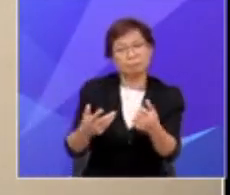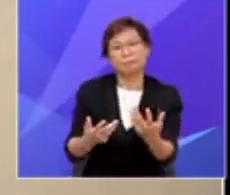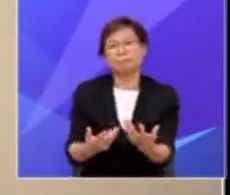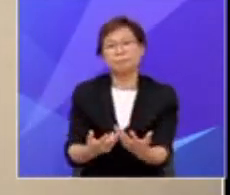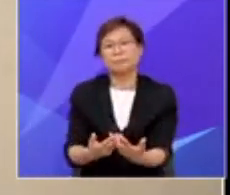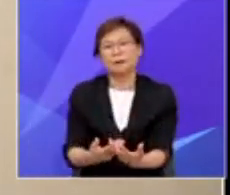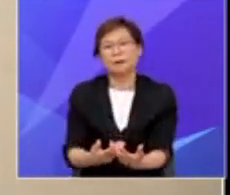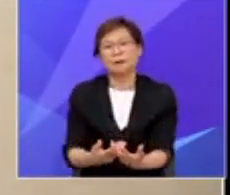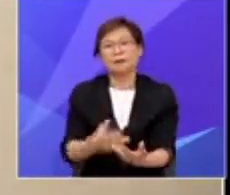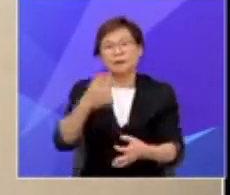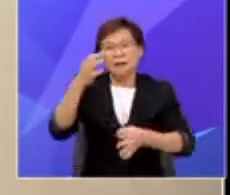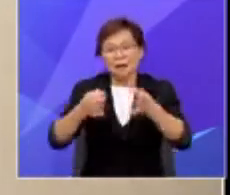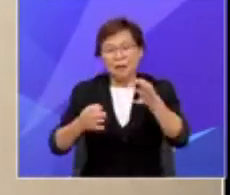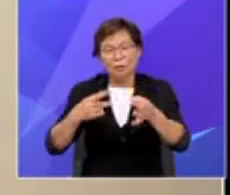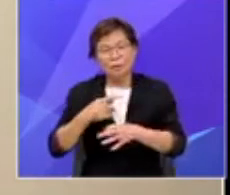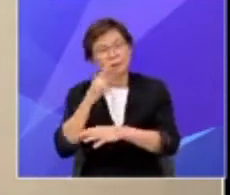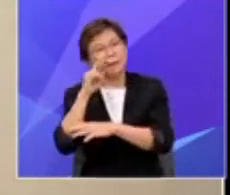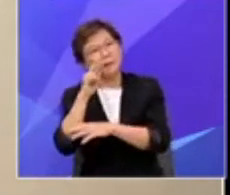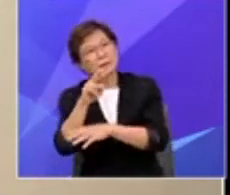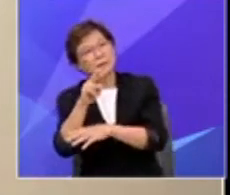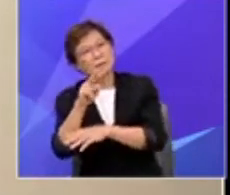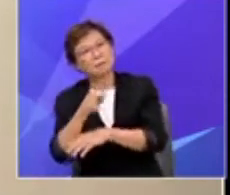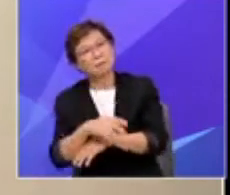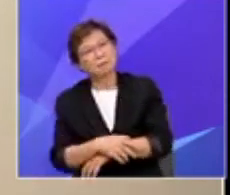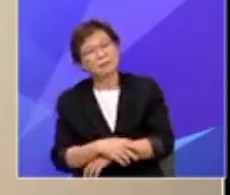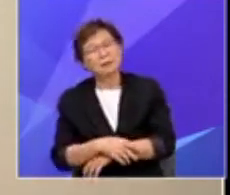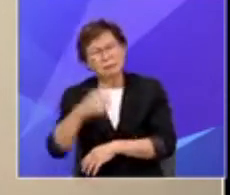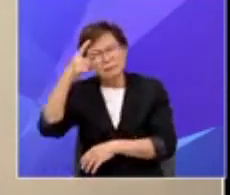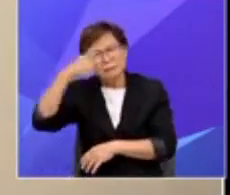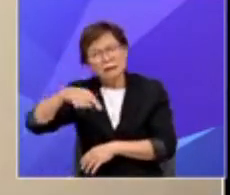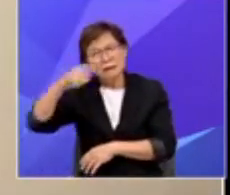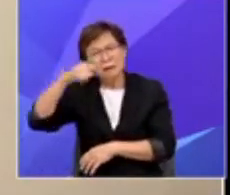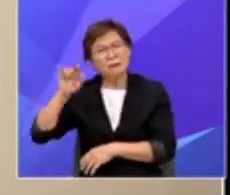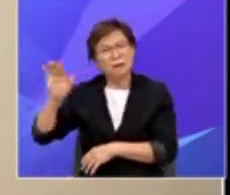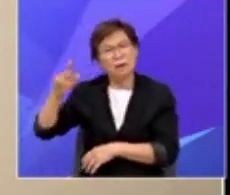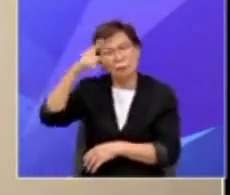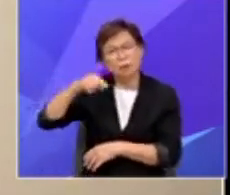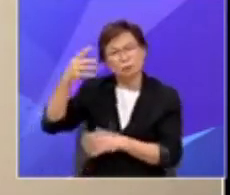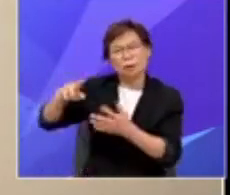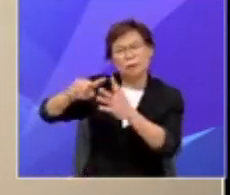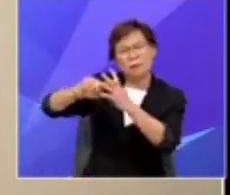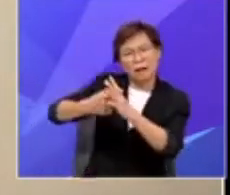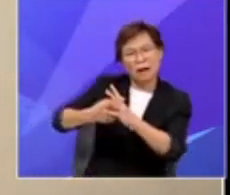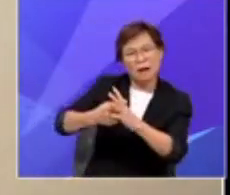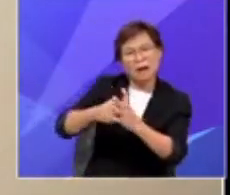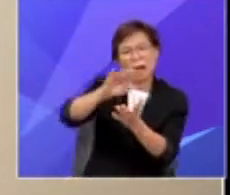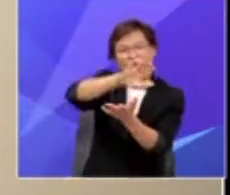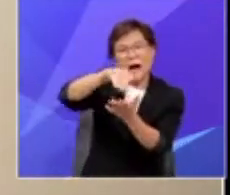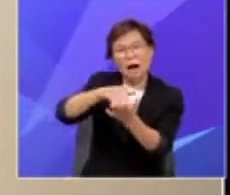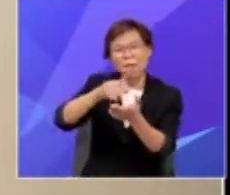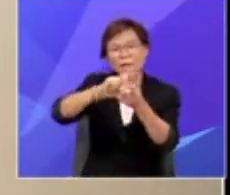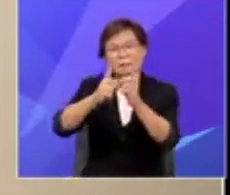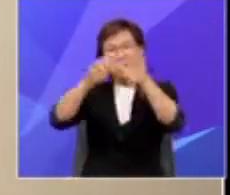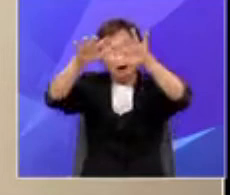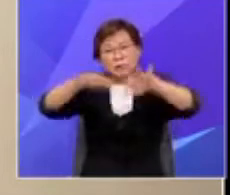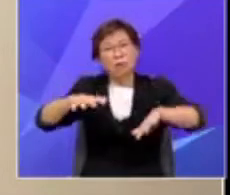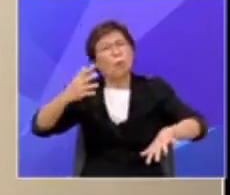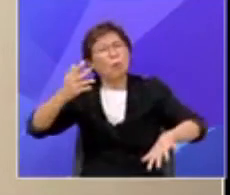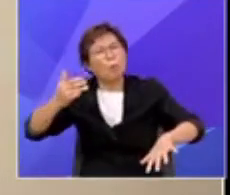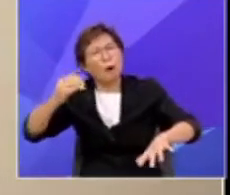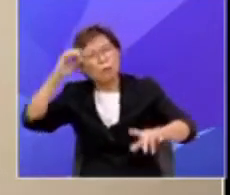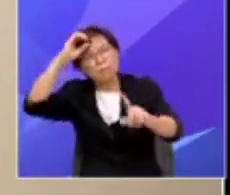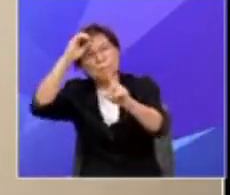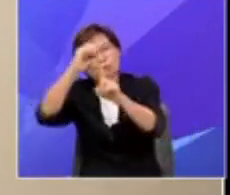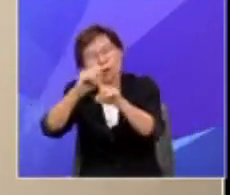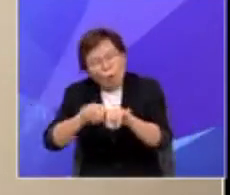Om sementara itu kalau kita lihat di aarm hanya bulan mereka telah melancarkan khai yang bertujuan untuk